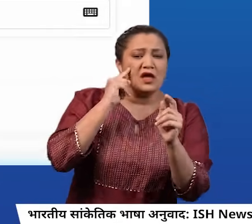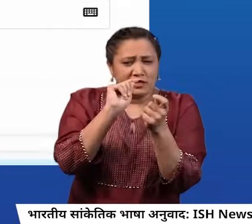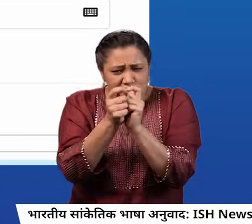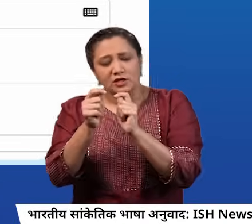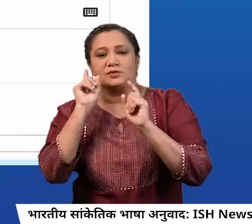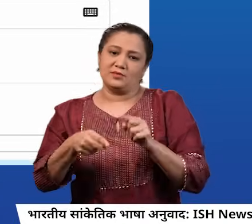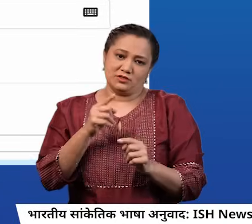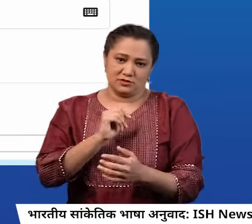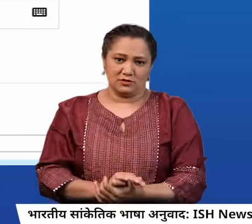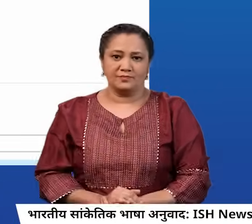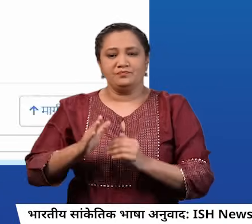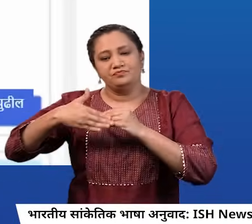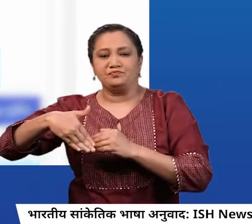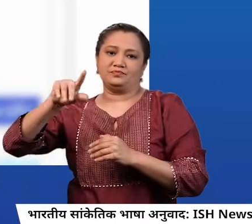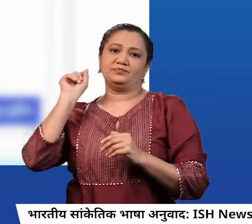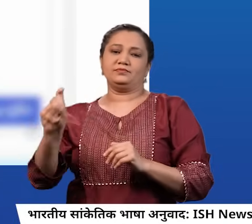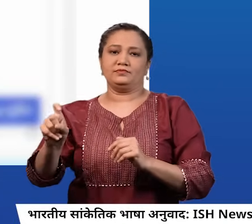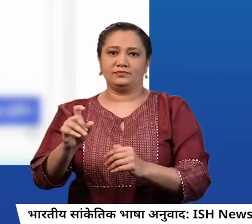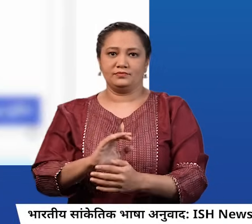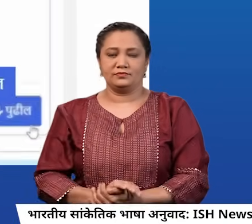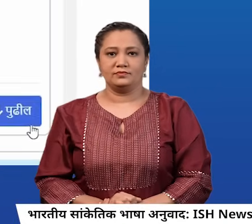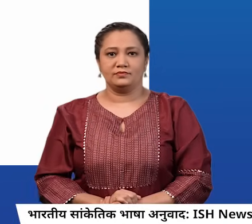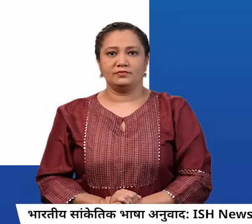कही चुका आस्तिल तर दुरुस्त करूंगया आणि पुढील